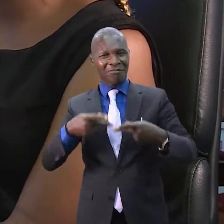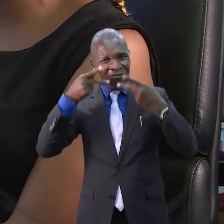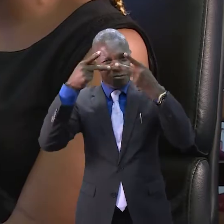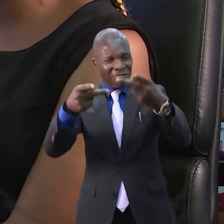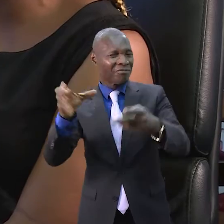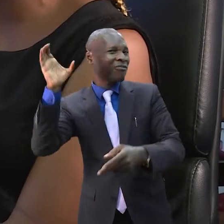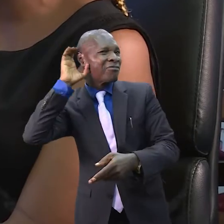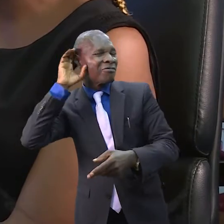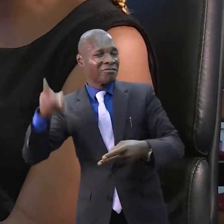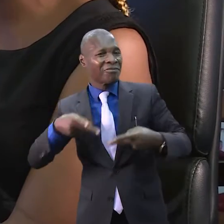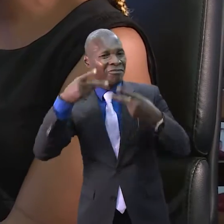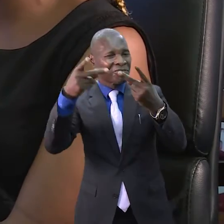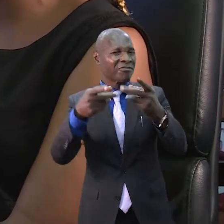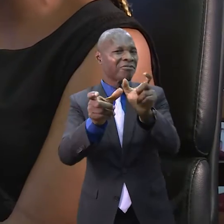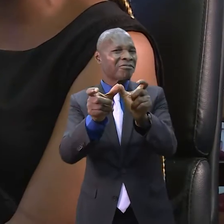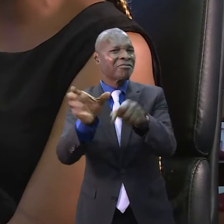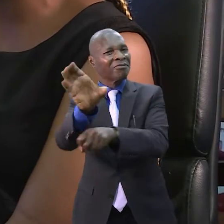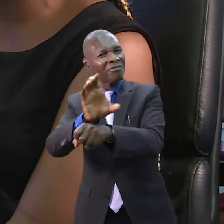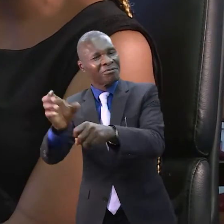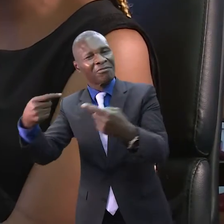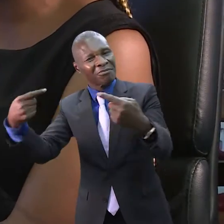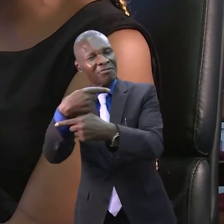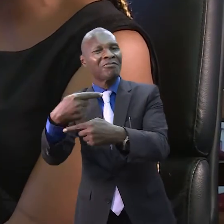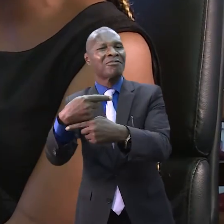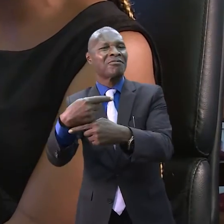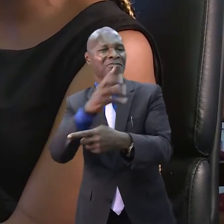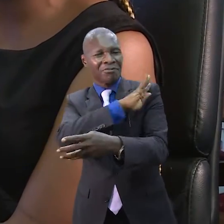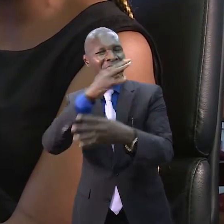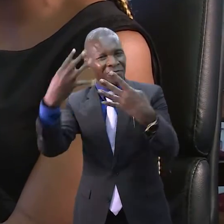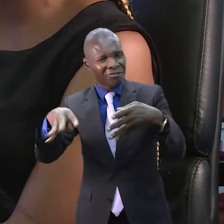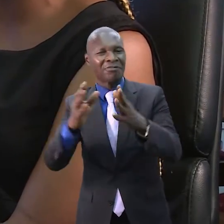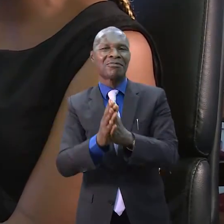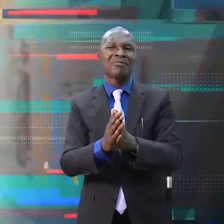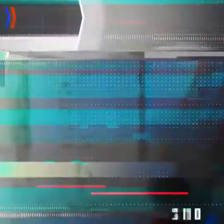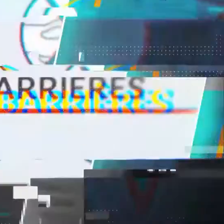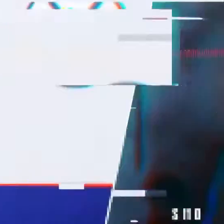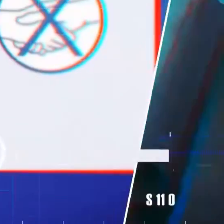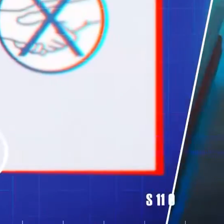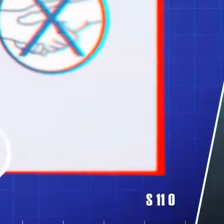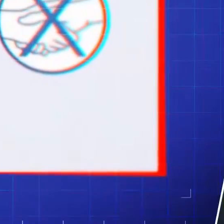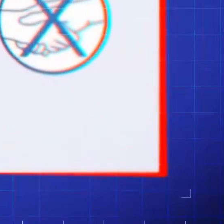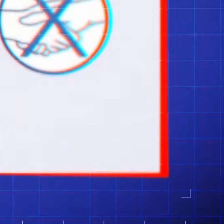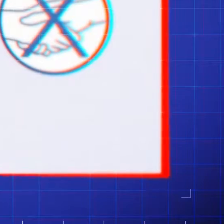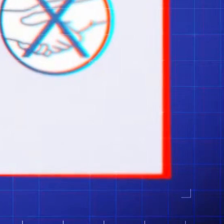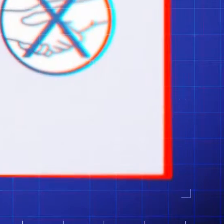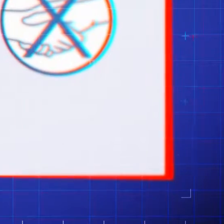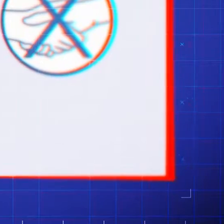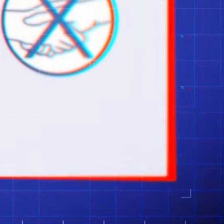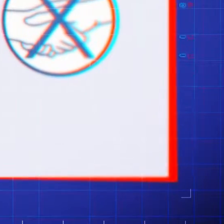je propose que nous écoutons l'avis du citoyen lambda sur la vaccination contre le coronavirus.